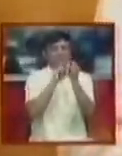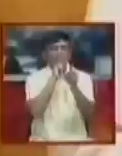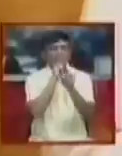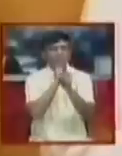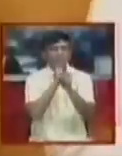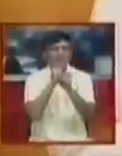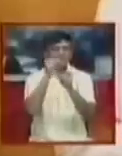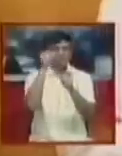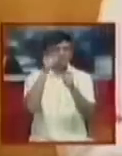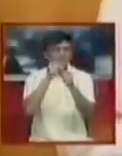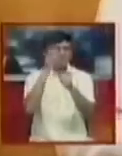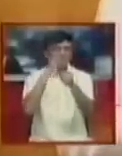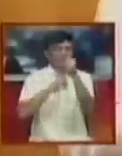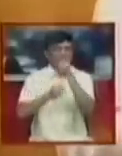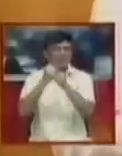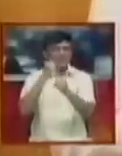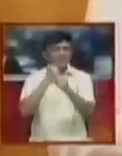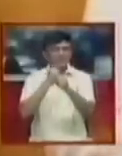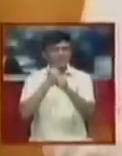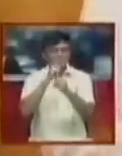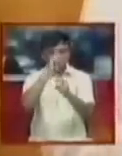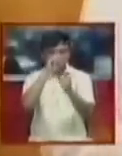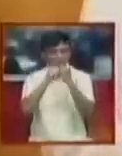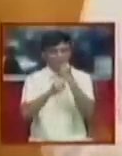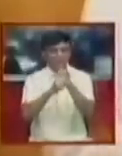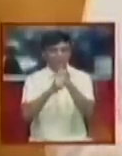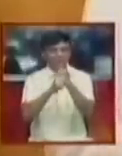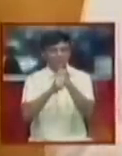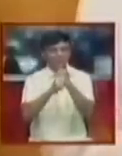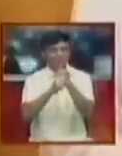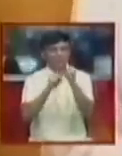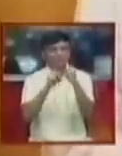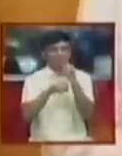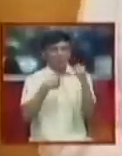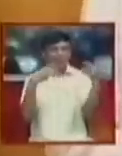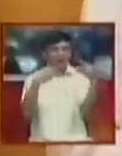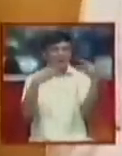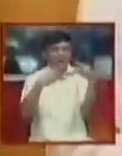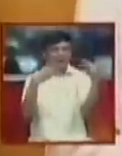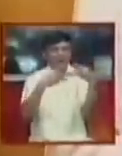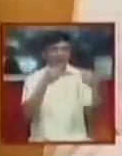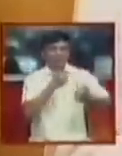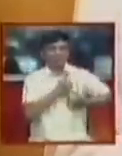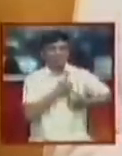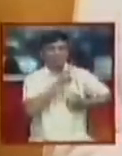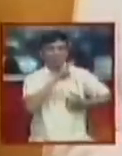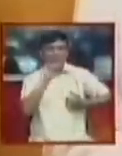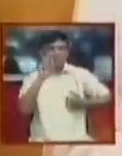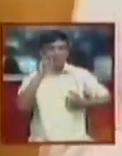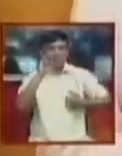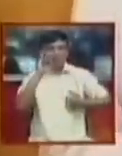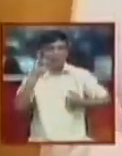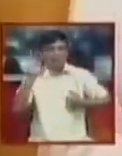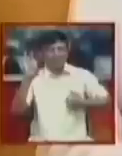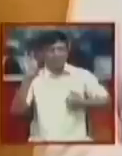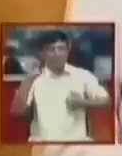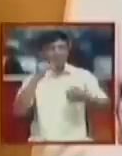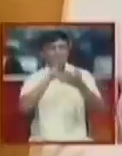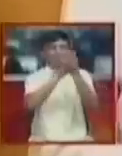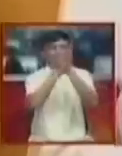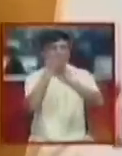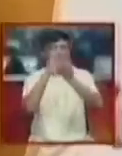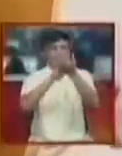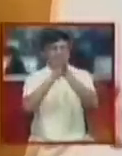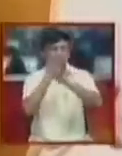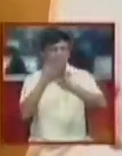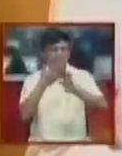ang nakaraang 7 buwan kung kailan walang nangyaring sagupaan sa pagitan ng militar at ng MILF. Sa peace process naman